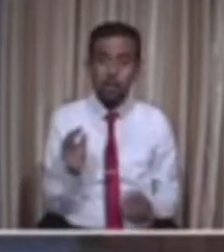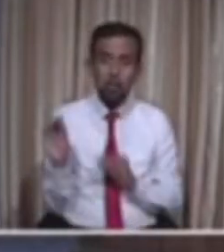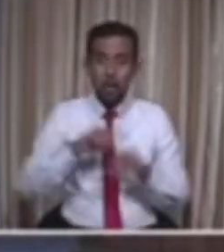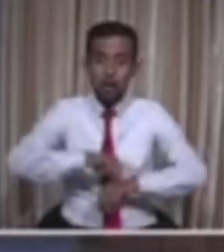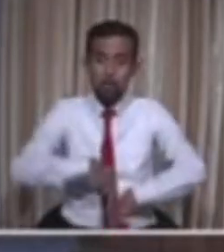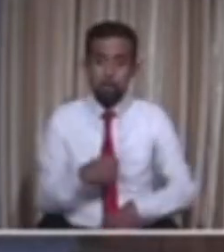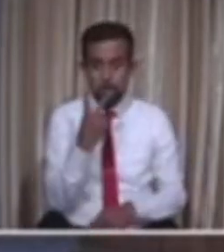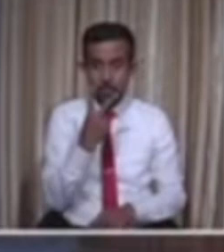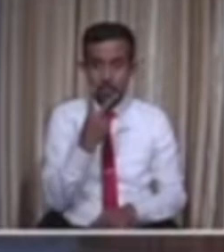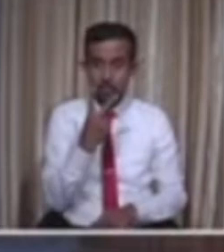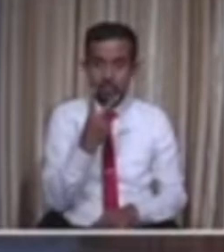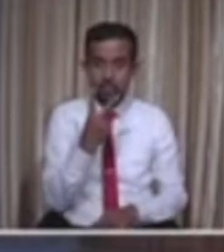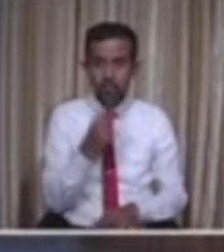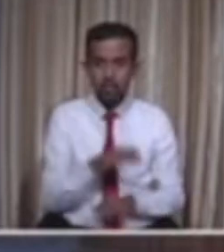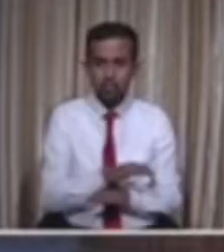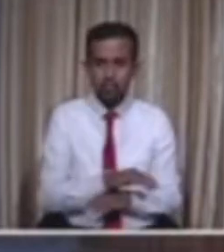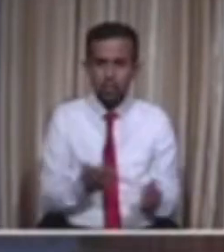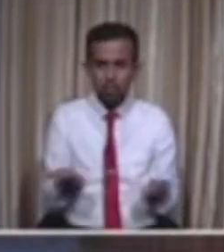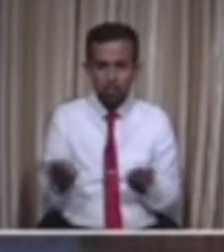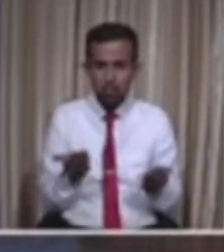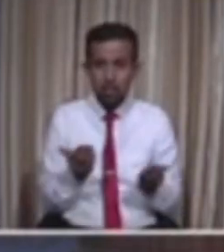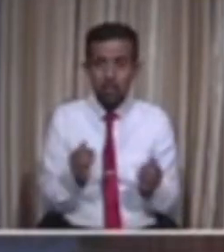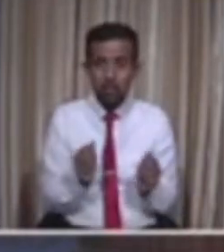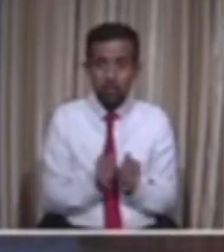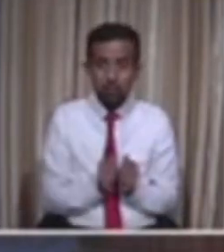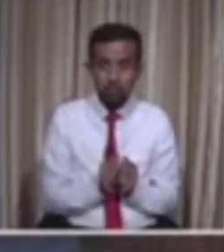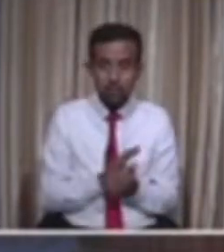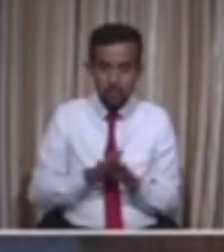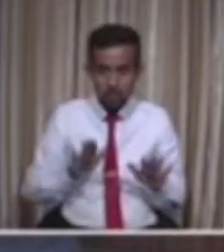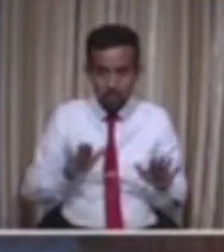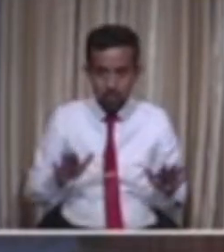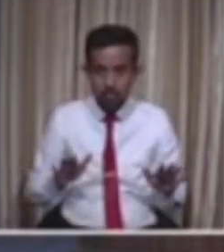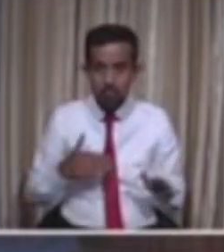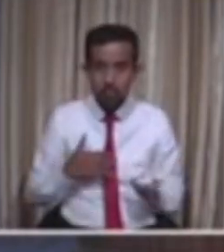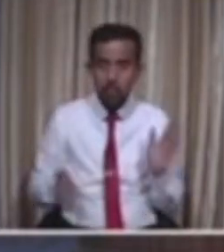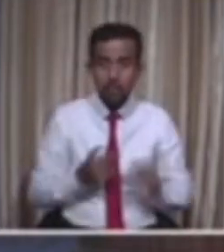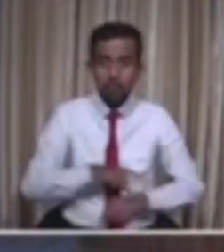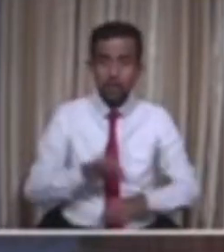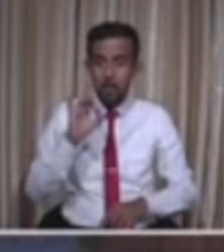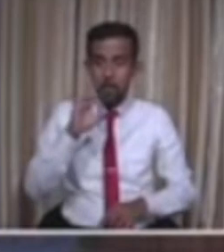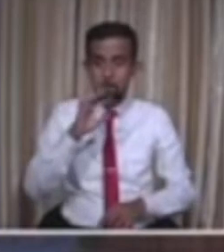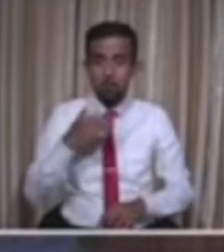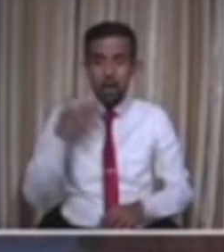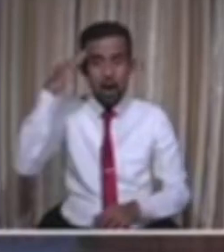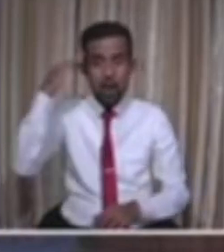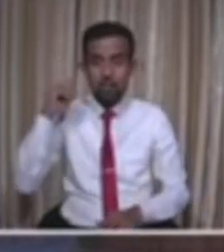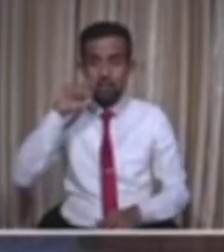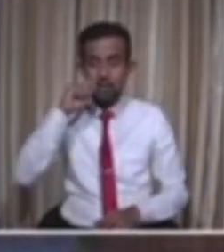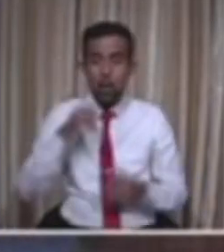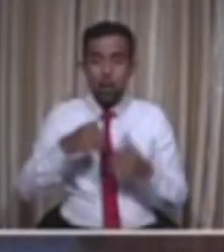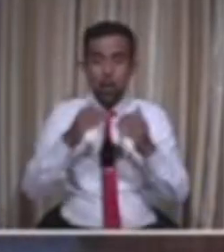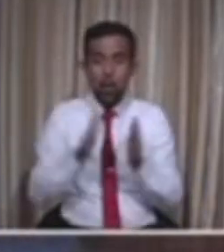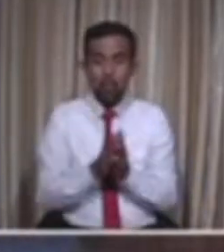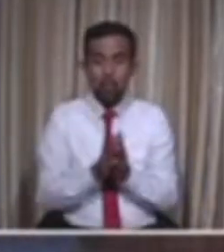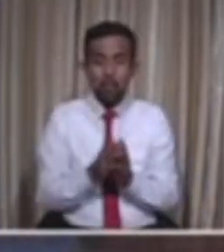දෙකක් විතර ගියා. ඉතින් අපේ පොඩි දරුවෙක්ින් නිසා මේ කටයුතු ලෑස්ති කරගන්න මම ගිහිල්ලා විනාඩි 15ක් යනකොට මගේ අම්මයි තාත්තයි මේ සියලුම දෙනා වැඩ කරන